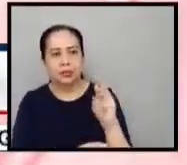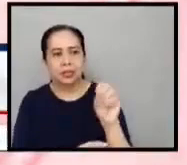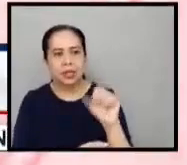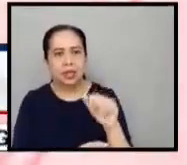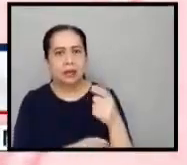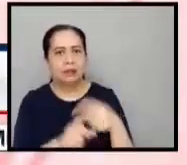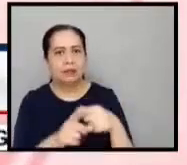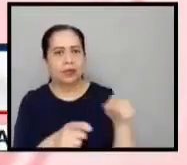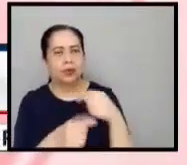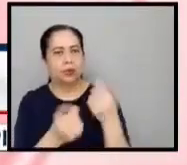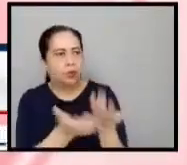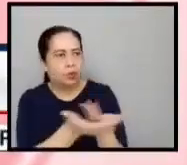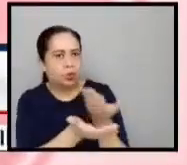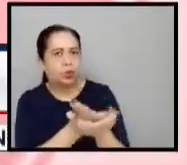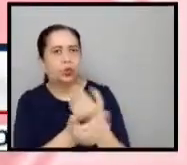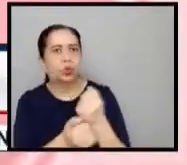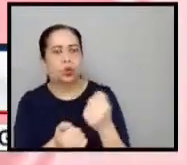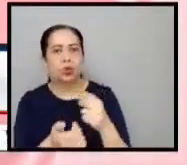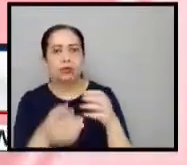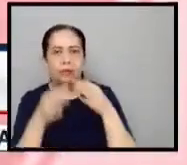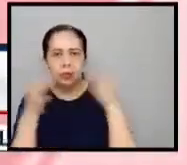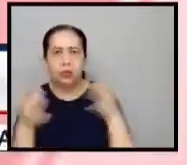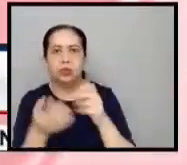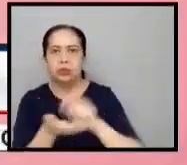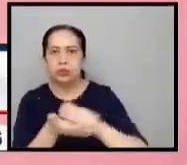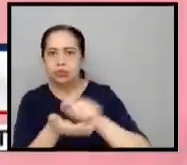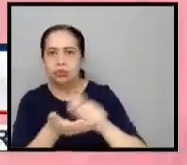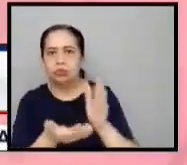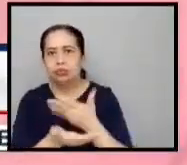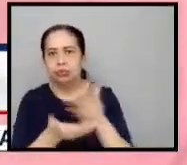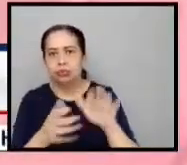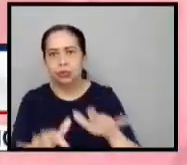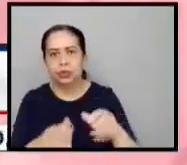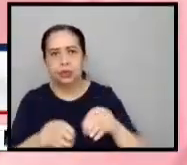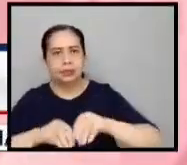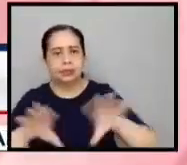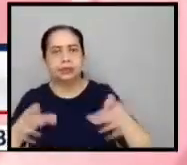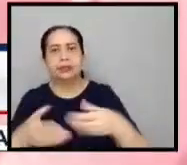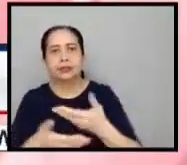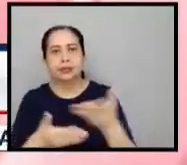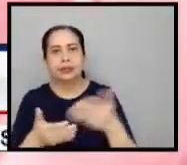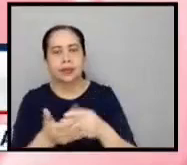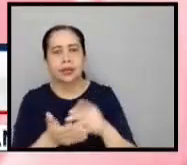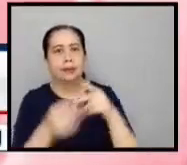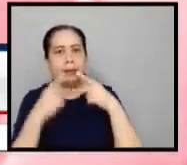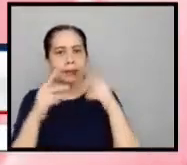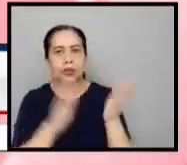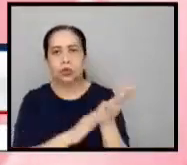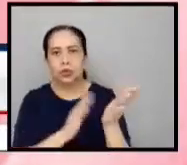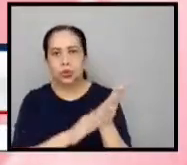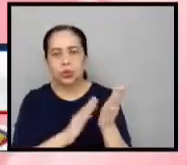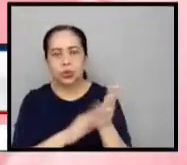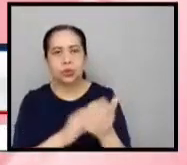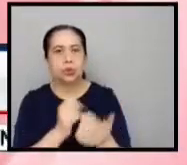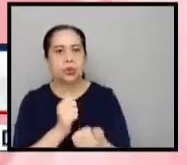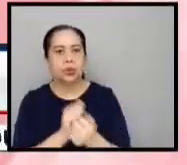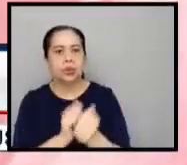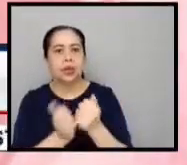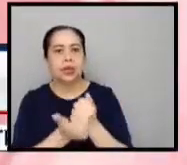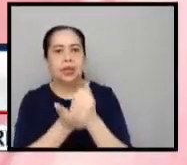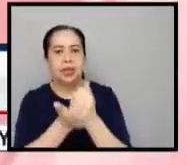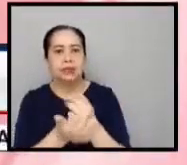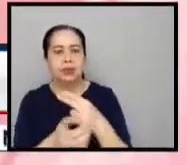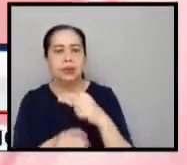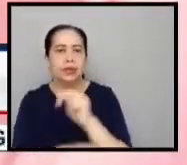and established composers. Tapos, dinidistribute po ito sa ating mga public schools and to the help din po of the National Commission for Culture and the